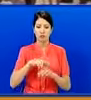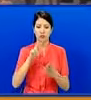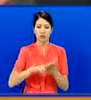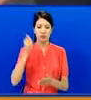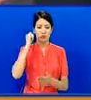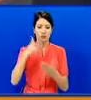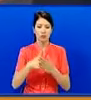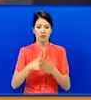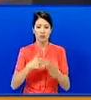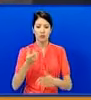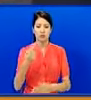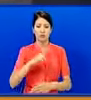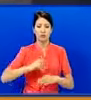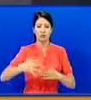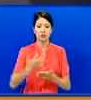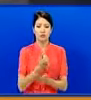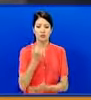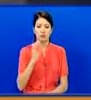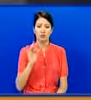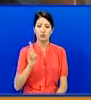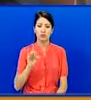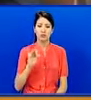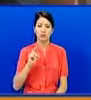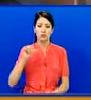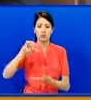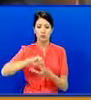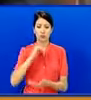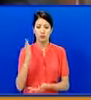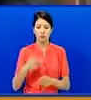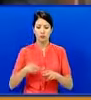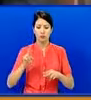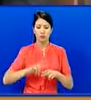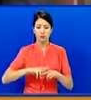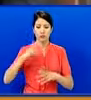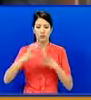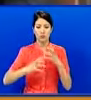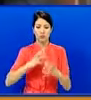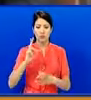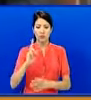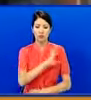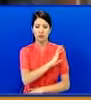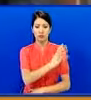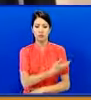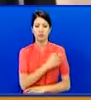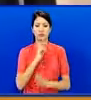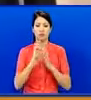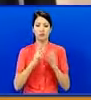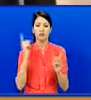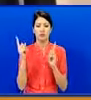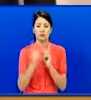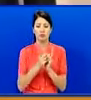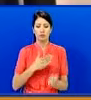арасындағы Азия жеңімпазы Әсел Серікбай қорғайды. Бапкерлік стратегия тұрғысынан әлемнің шын мәніндегі ең мықты шахматшылармен кездесулер